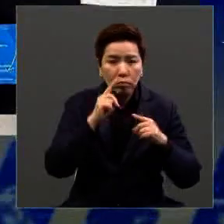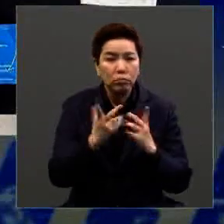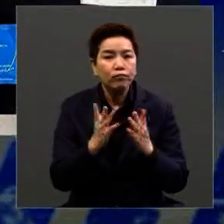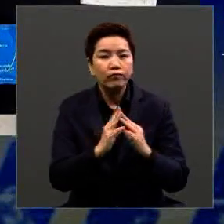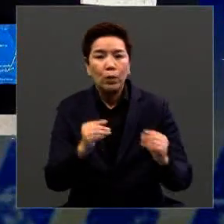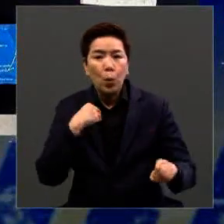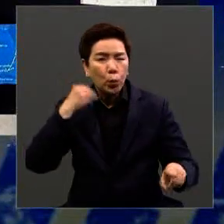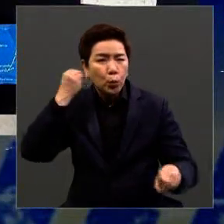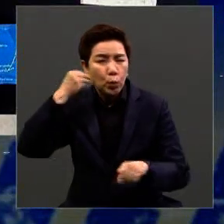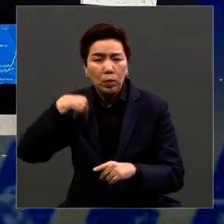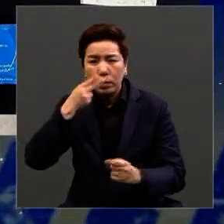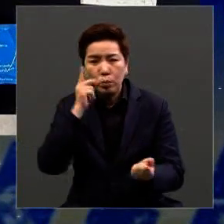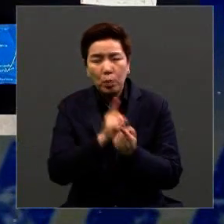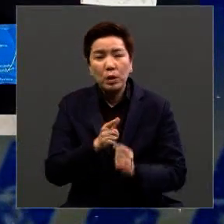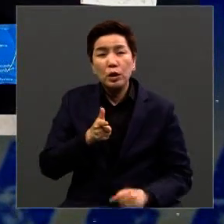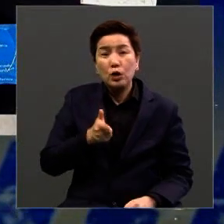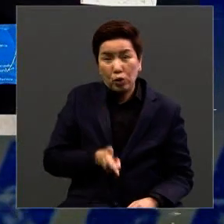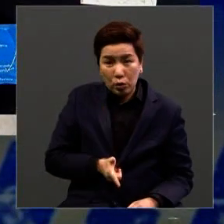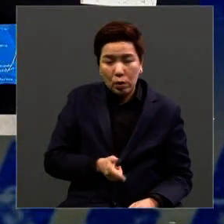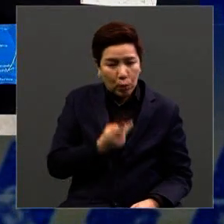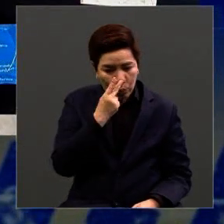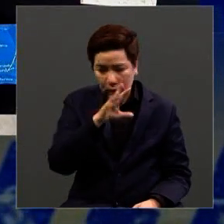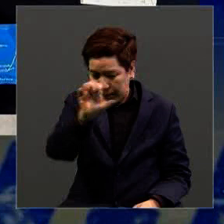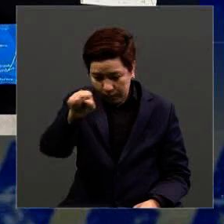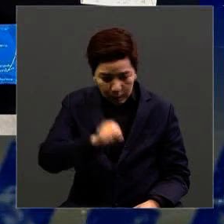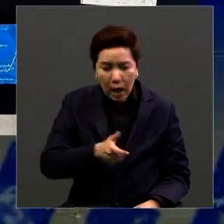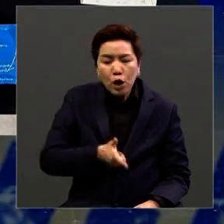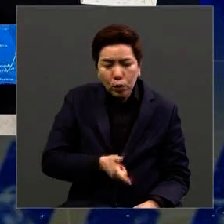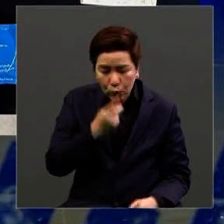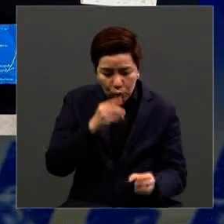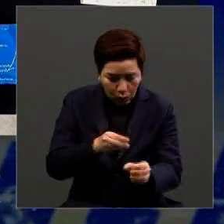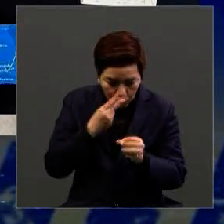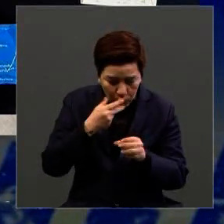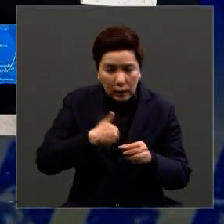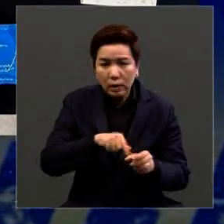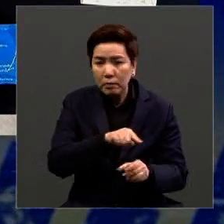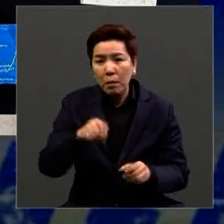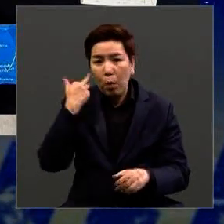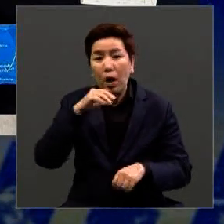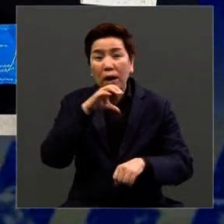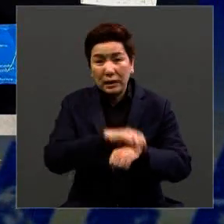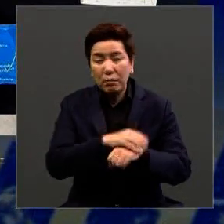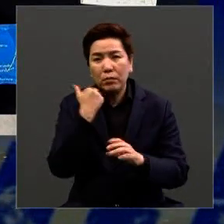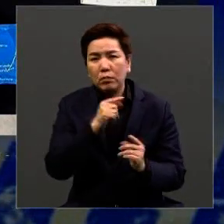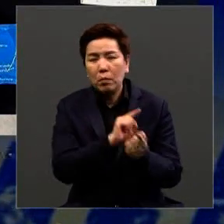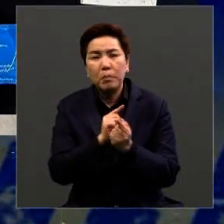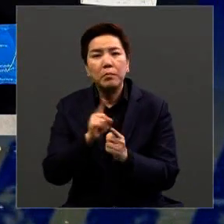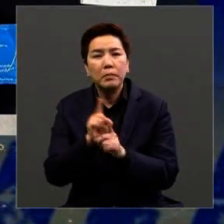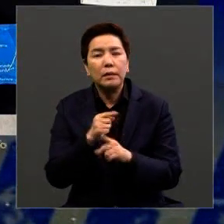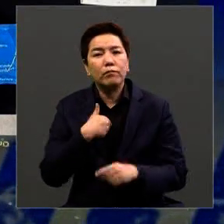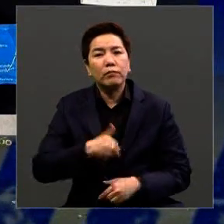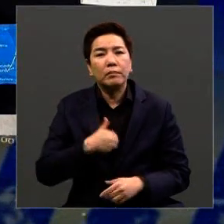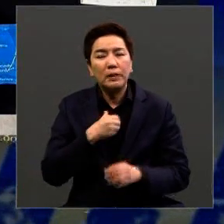กเคสเลยครับตรวจฉี่หมดเพราะอะไรเพราะว่าบางเคสเนี่ยที่เคยจับก่อนหน้านี้มีการขับเ